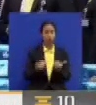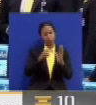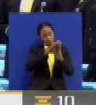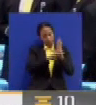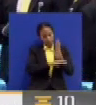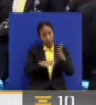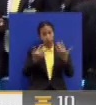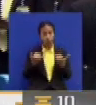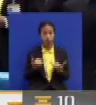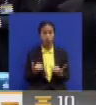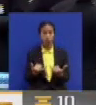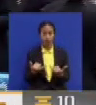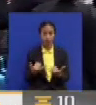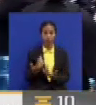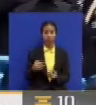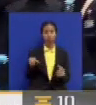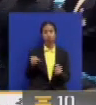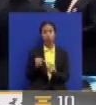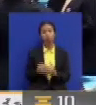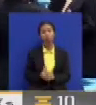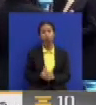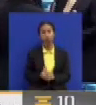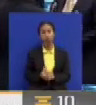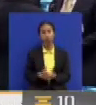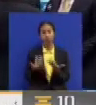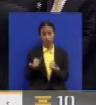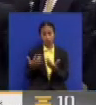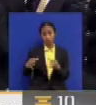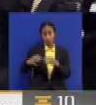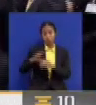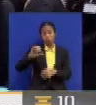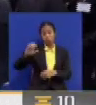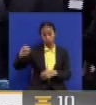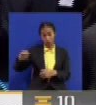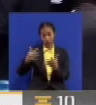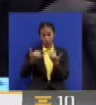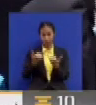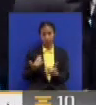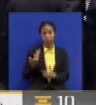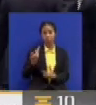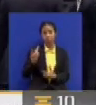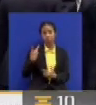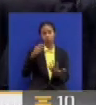ใช่ไหม ถ้ าเขาได้มี115เสียงเนี่ยต้องไปไล่ดูว่าที่มาจาก